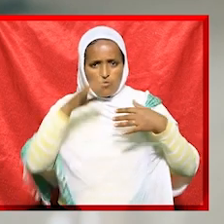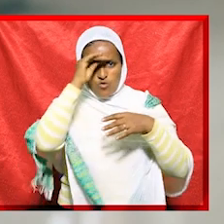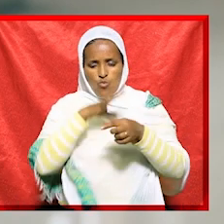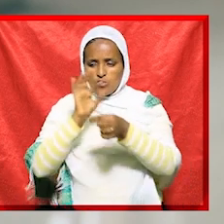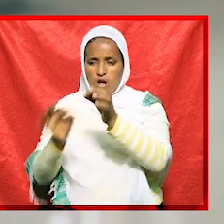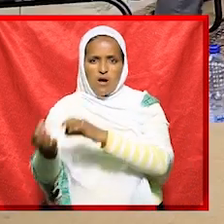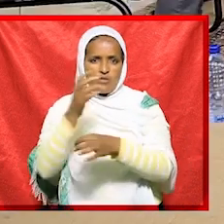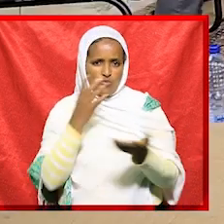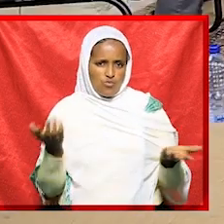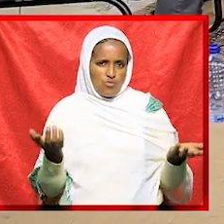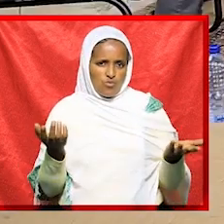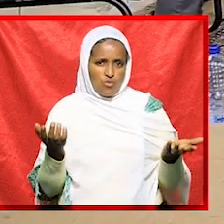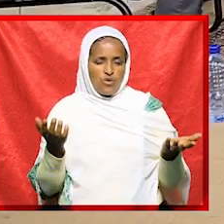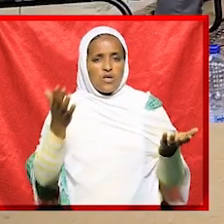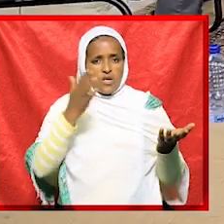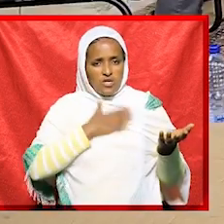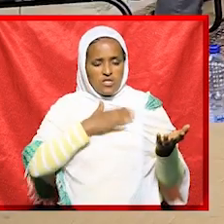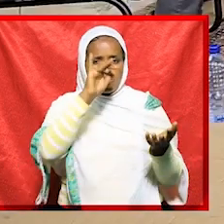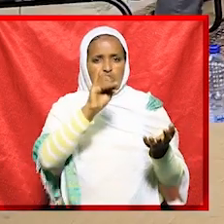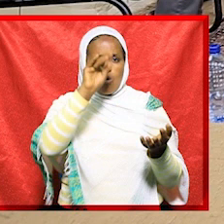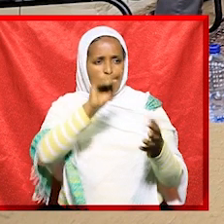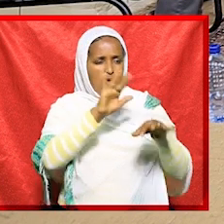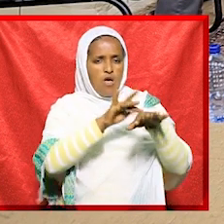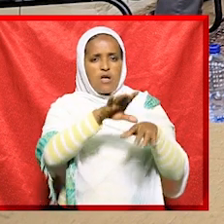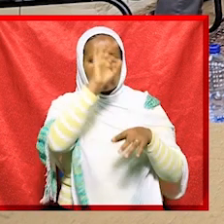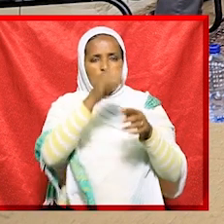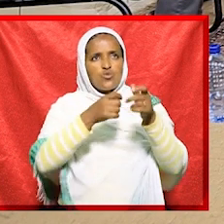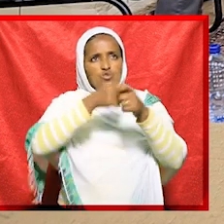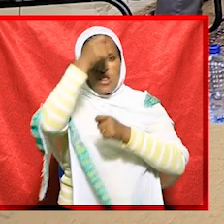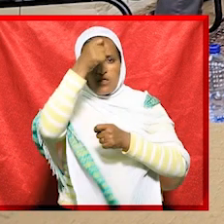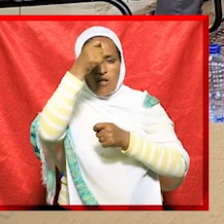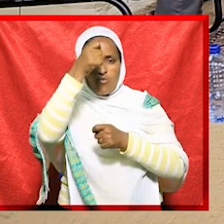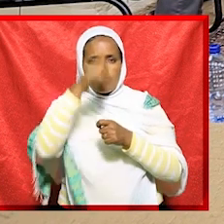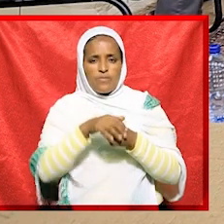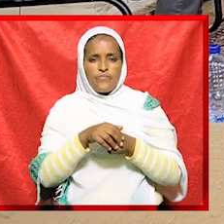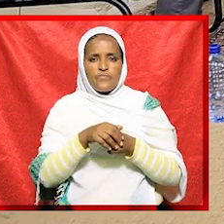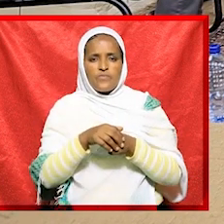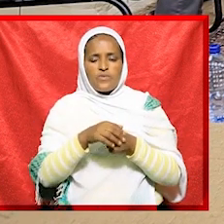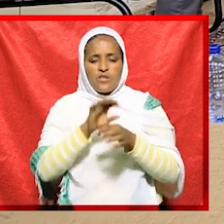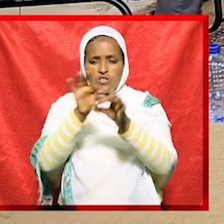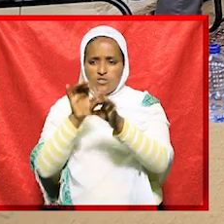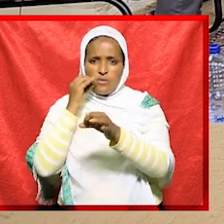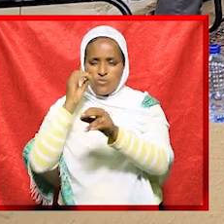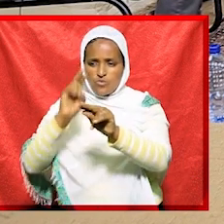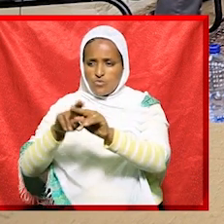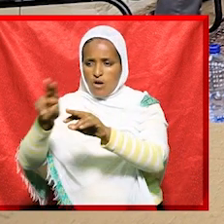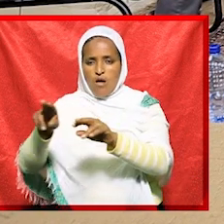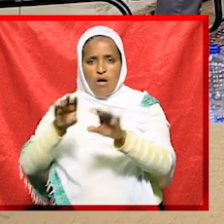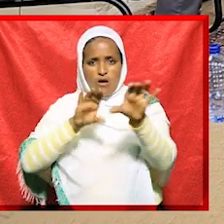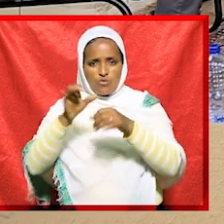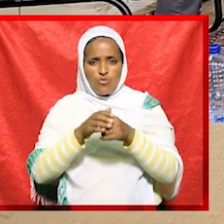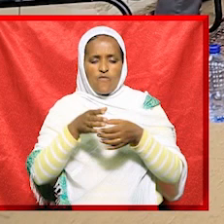ሰዎች ያቃጠሉ ነው። እኔ ጀሞ ላይ አግኝቻለሁ ጃንጥላውን ካፌ ውስጥ ሬስቶራንት ውስጥ